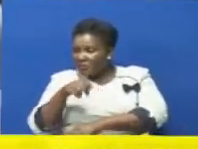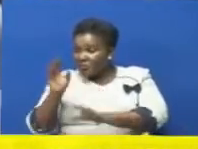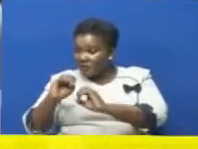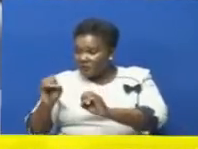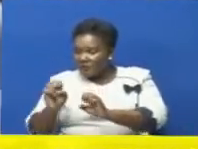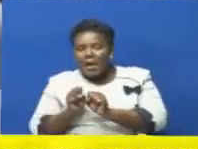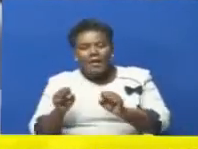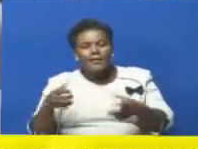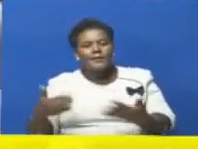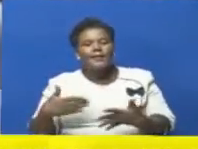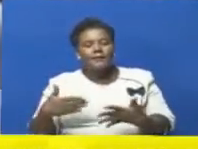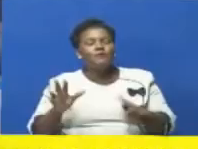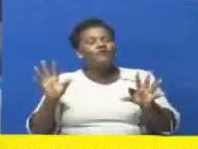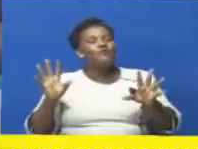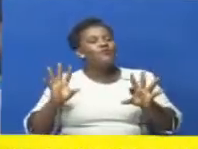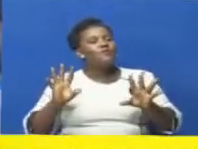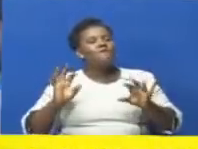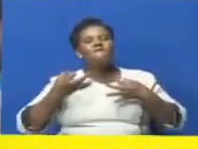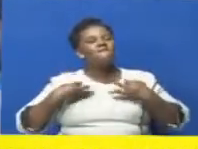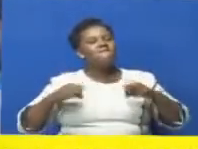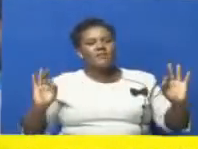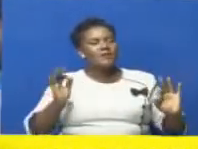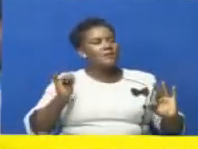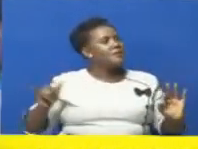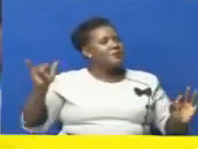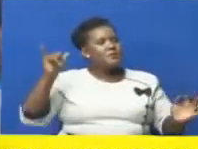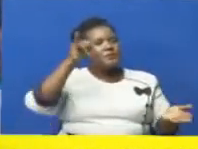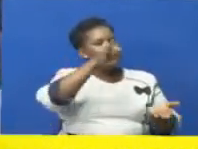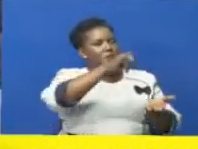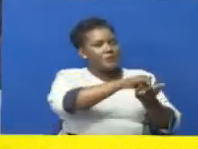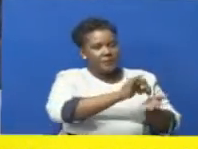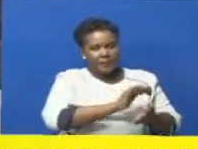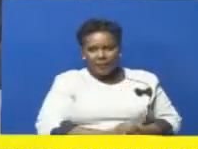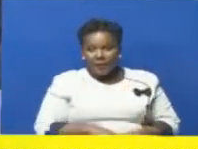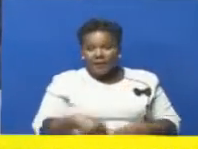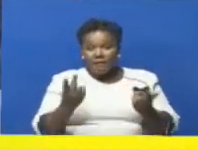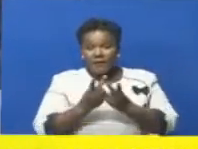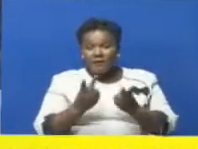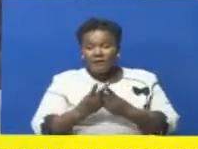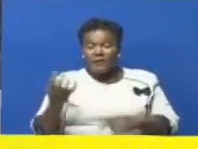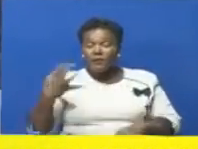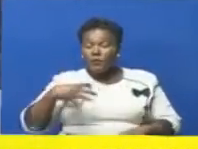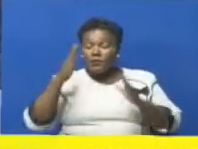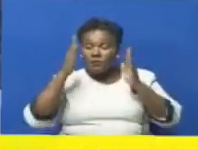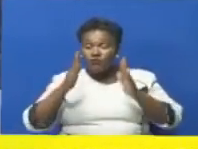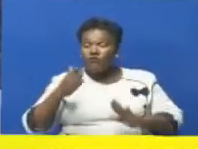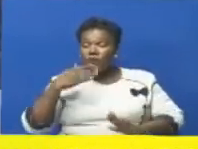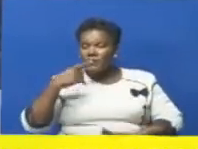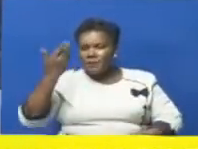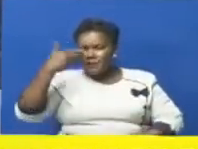Majaliwa amesema serikali itaendelea kuimarisha ushirikiano na dini zote ili kuleta